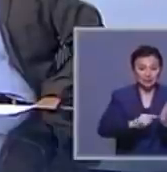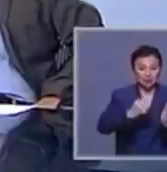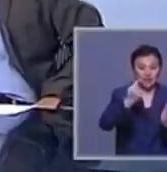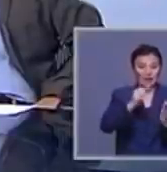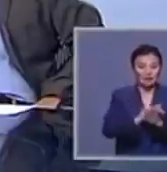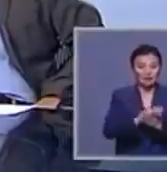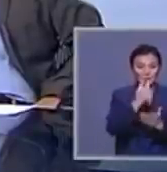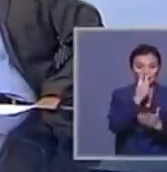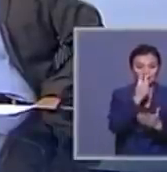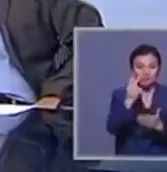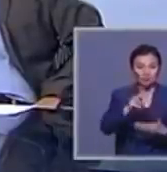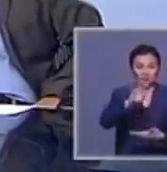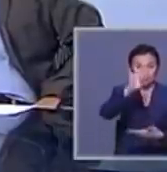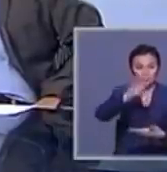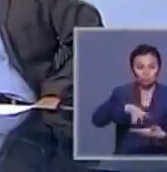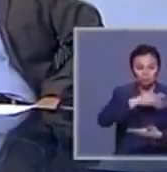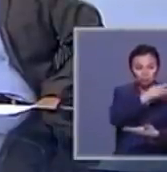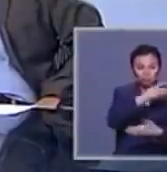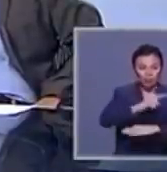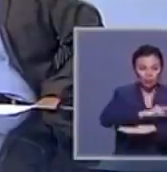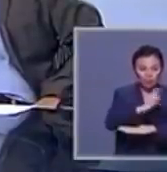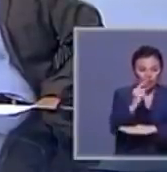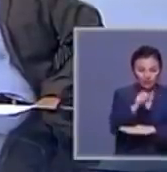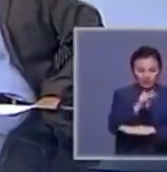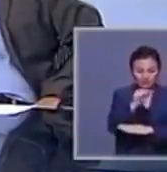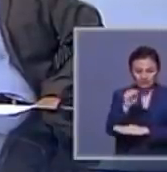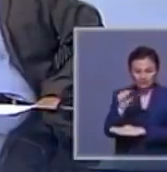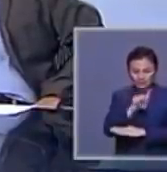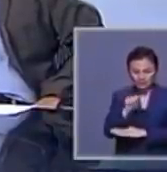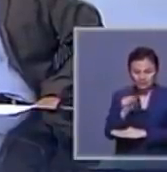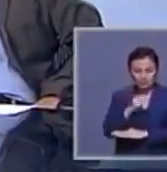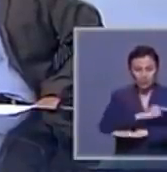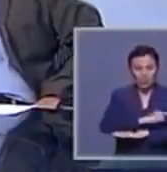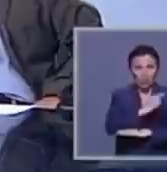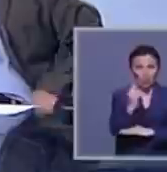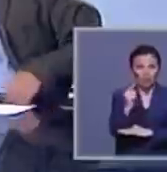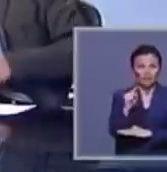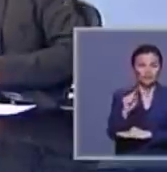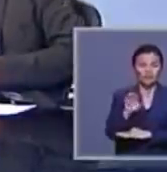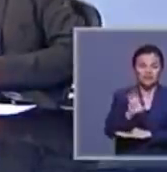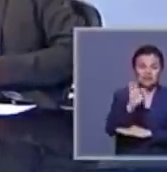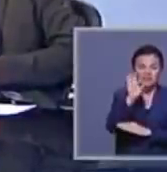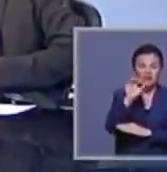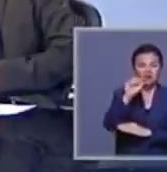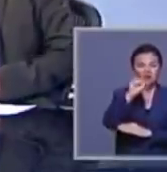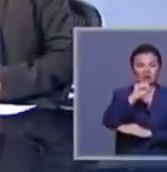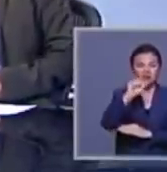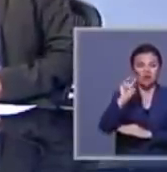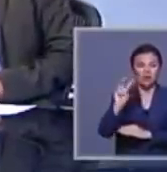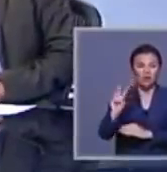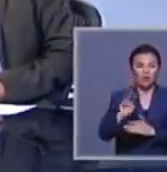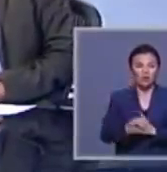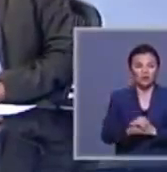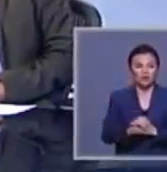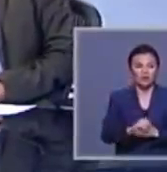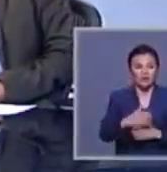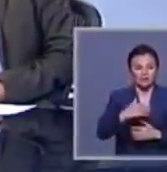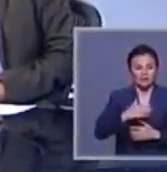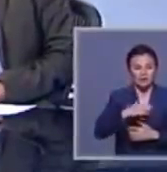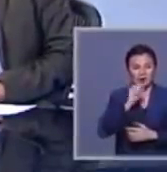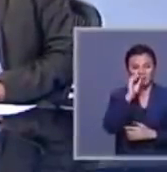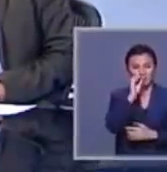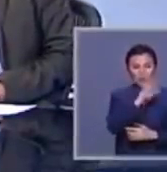ากางปฏิทินการสรรหาสว.กันก่อนถือว่าสำคัญเลยแต่ว่าเพนกำลังจะบอกพี่ถึกว่